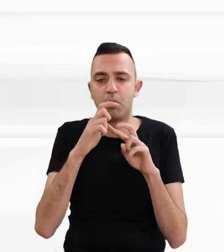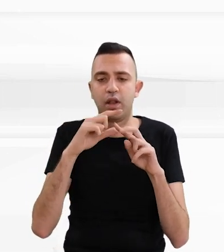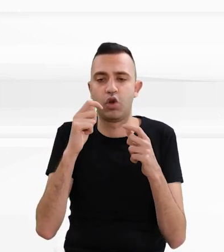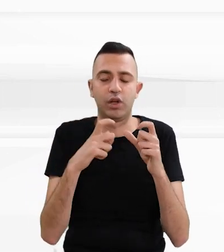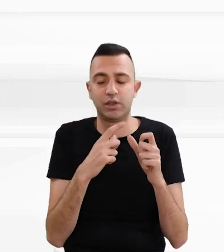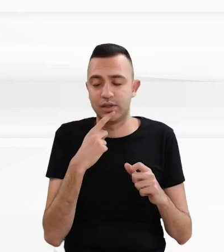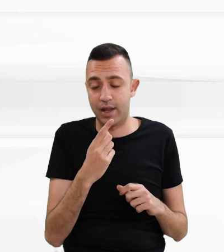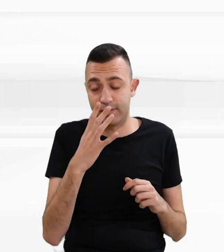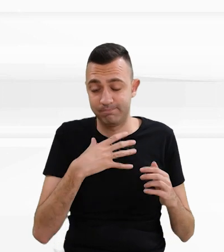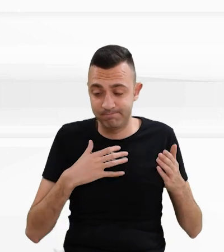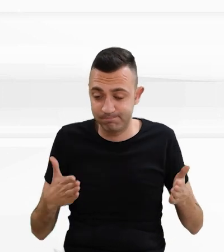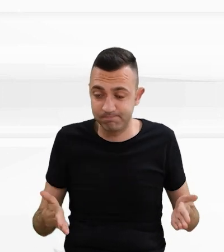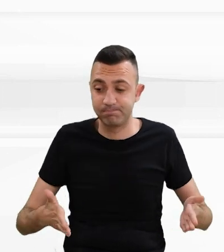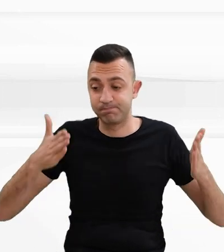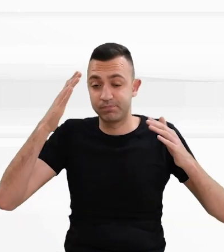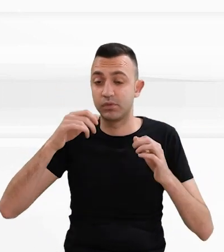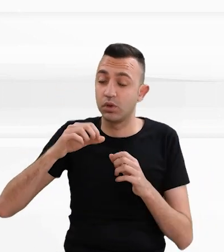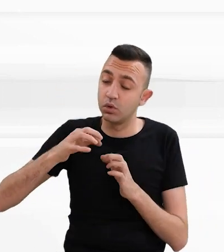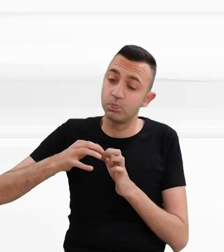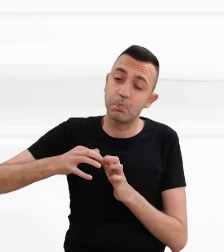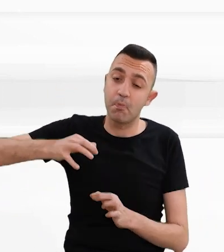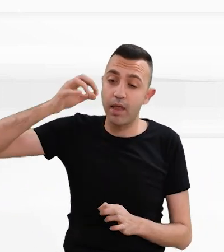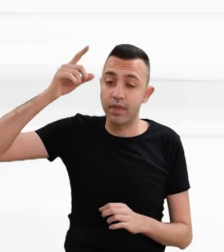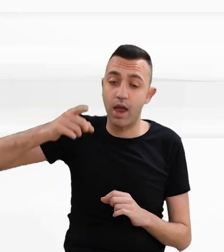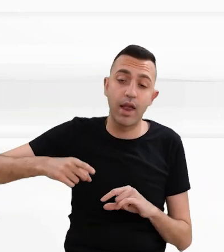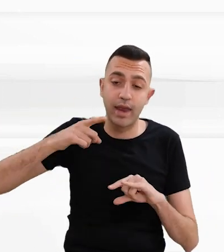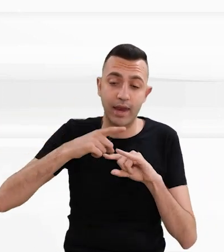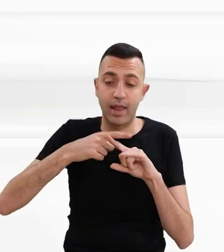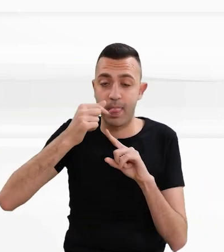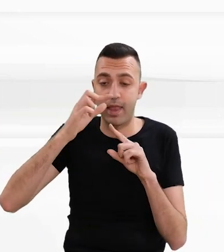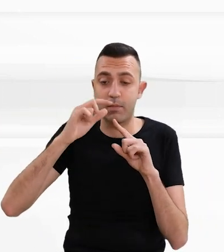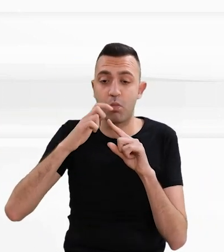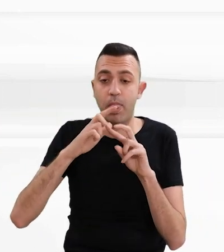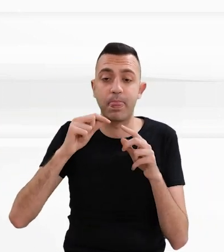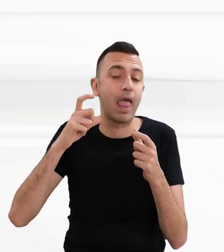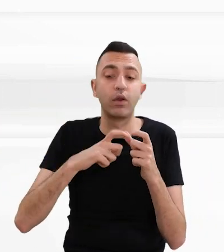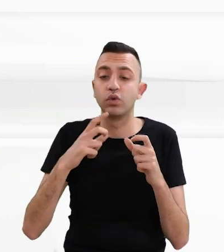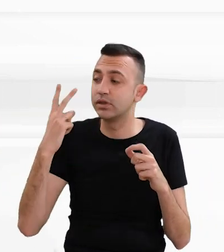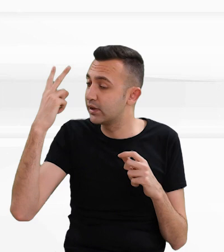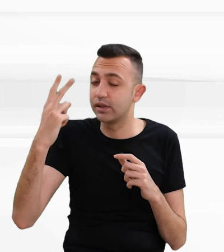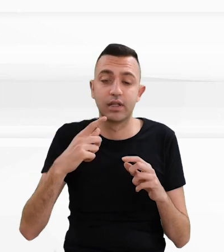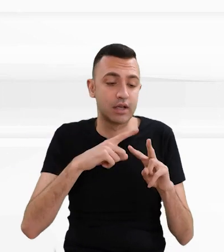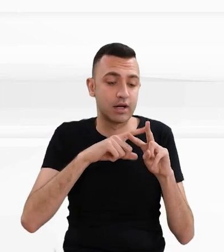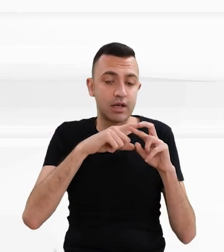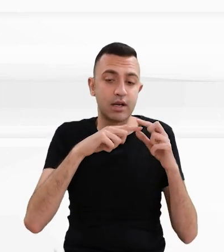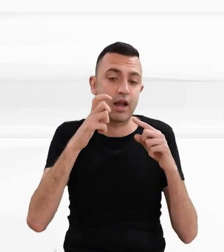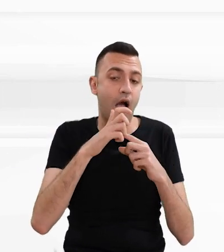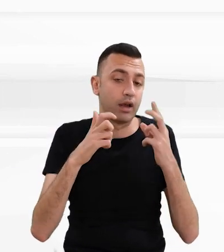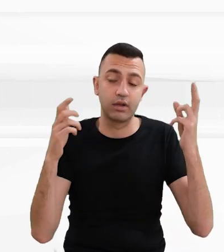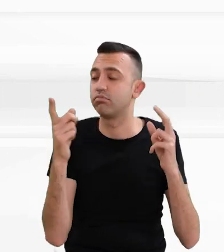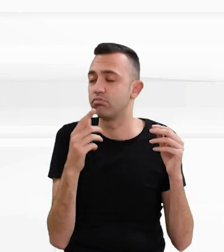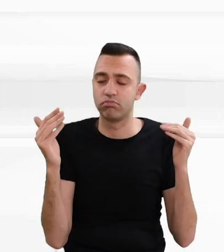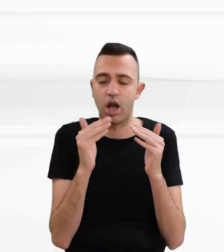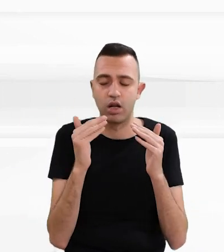üçgende dik kenarların uzunluklarının kareleri toplamı hipotenüsün uzunluğunun karesine eşittir taban ayrıtlarının uzunlukları